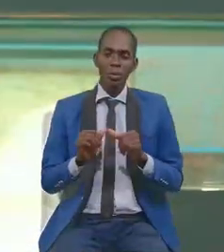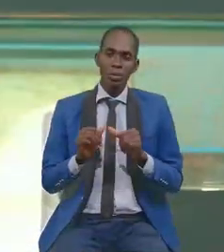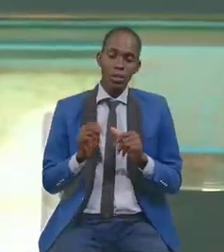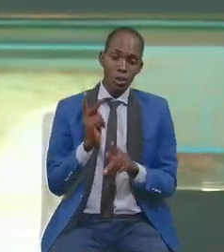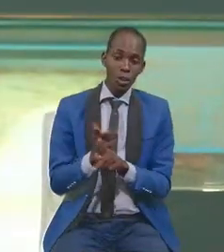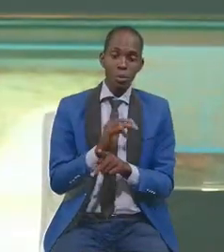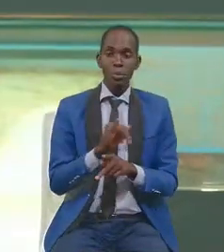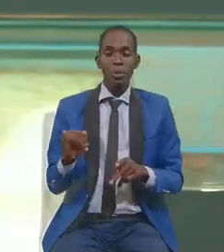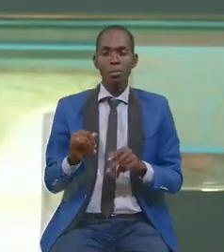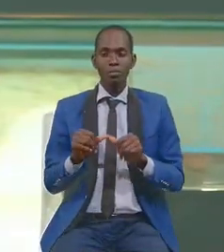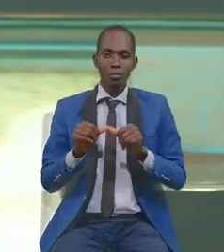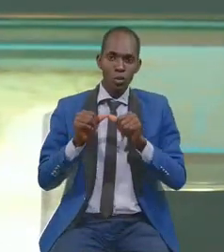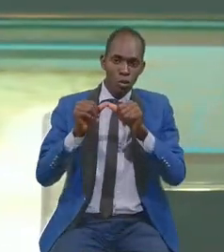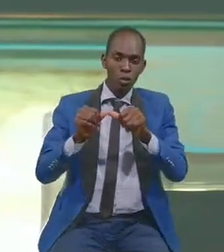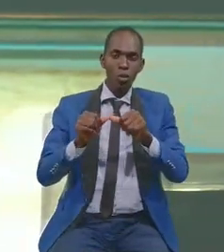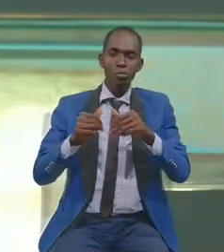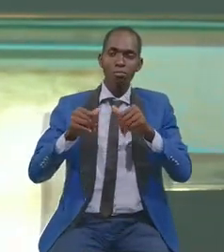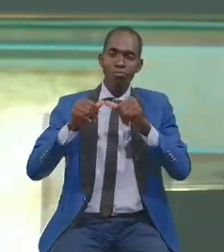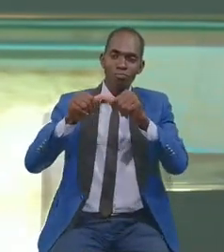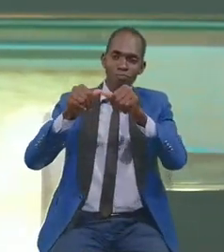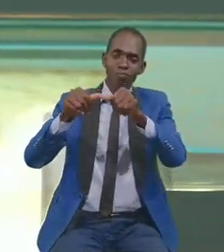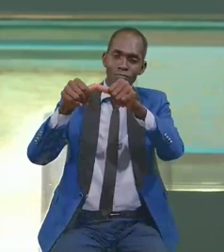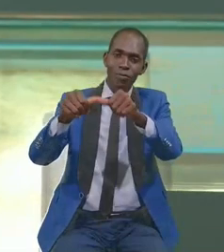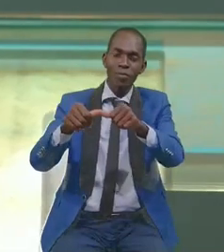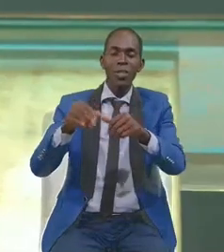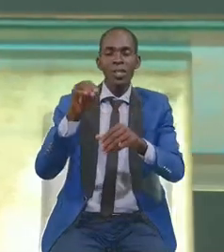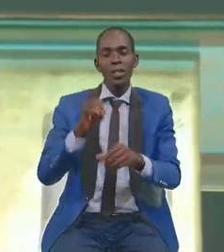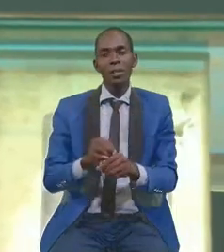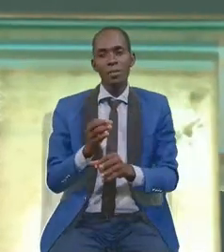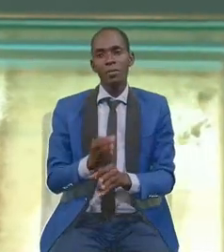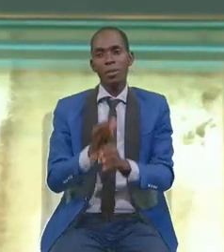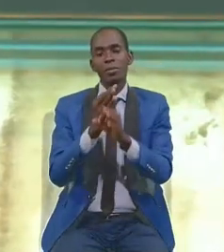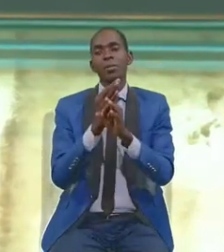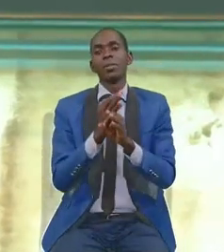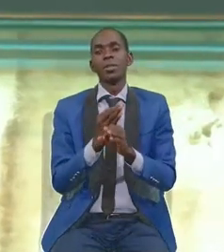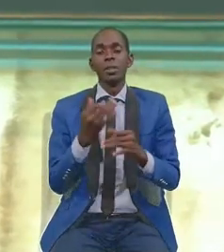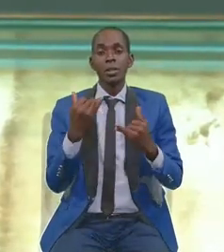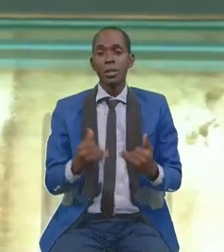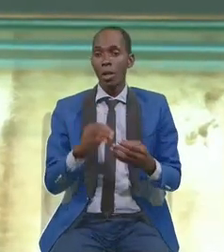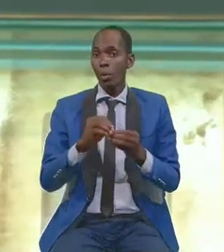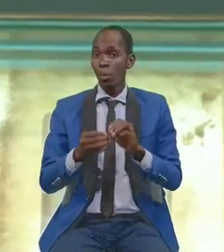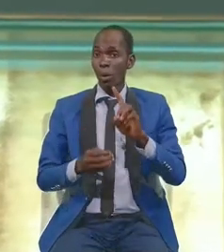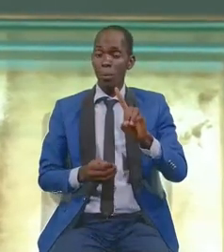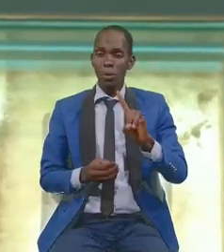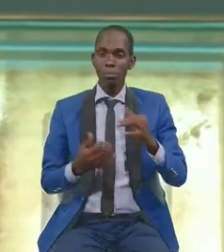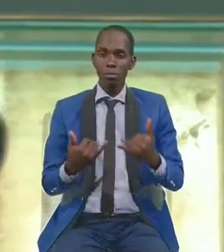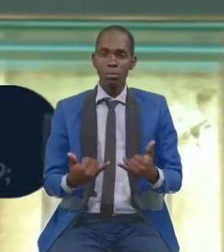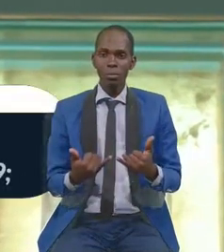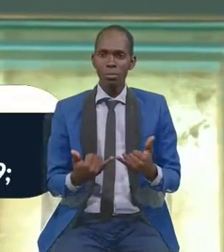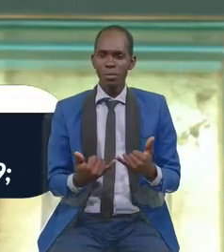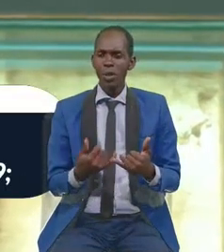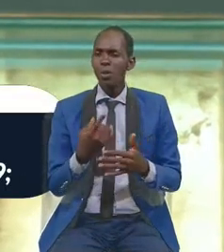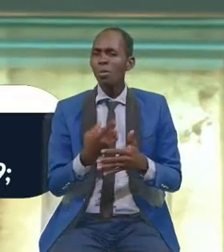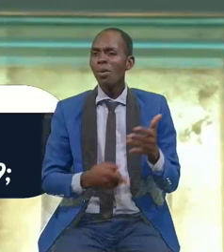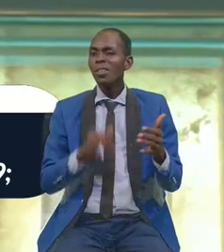Maintenir une ferme persévérance dans la fidélité. Nous retournons au premier point. Avez-vous un premier